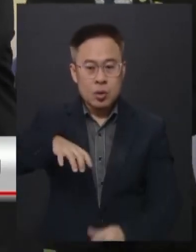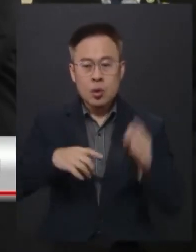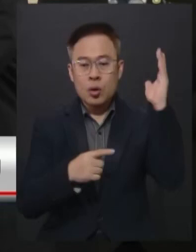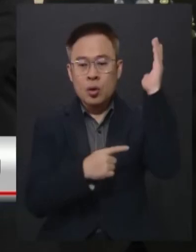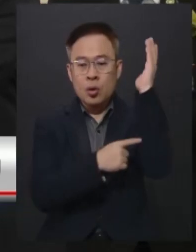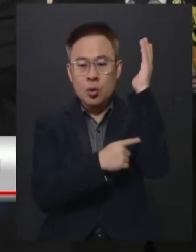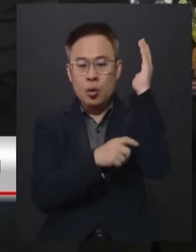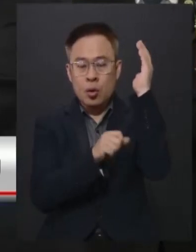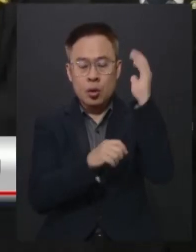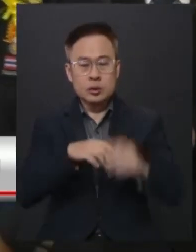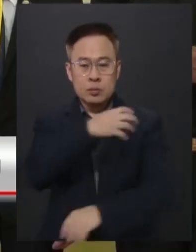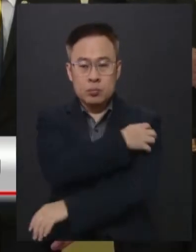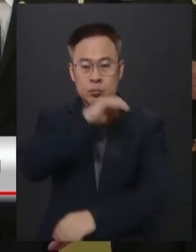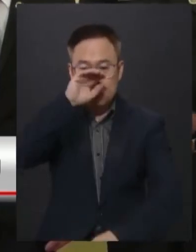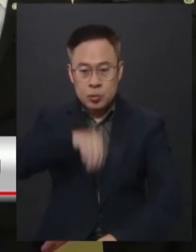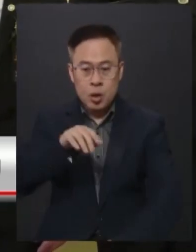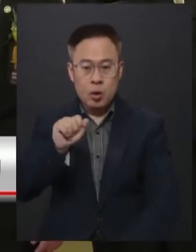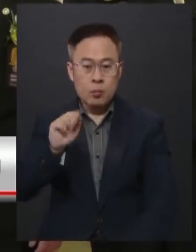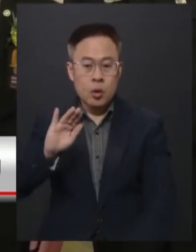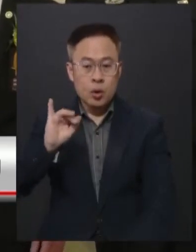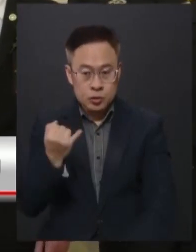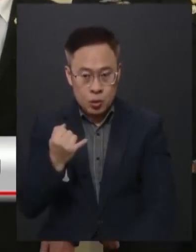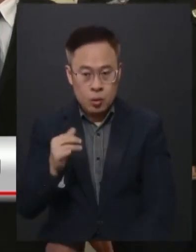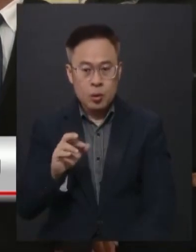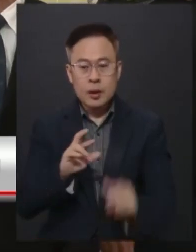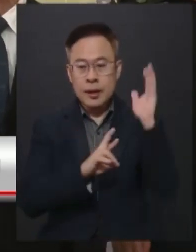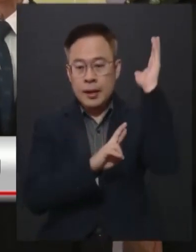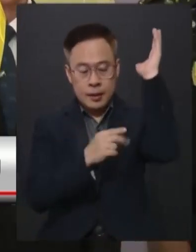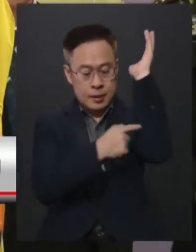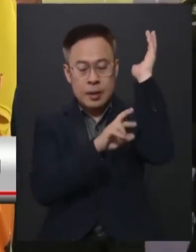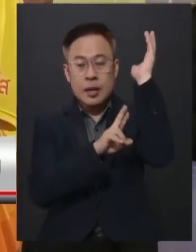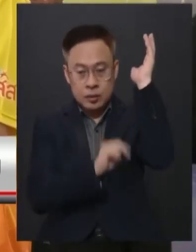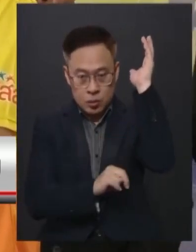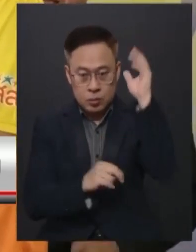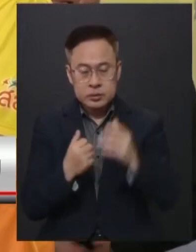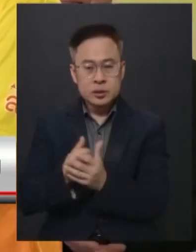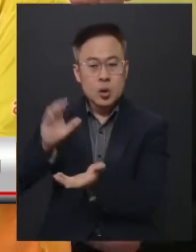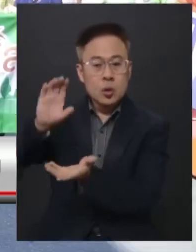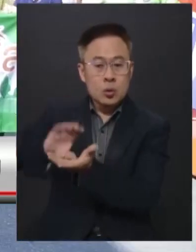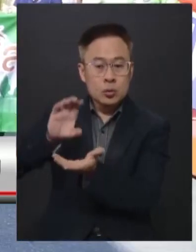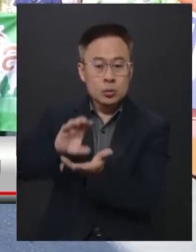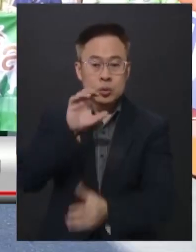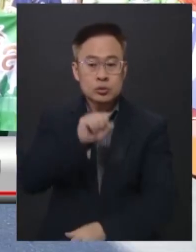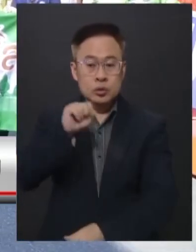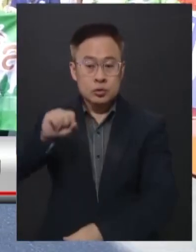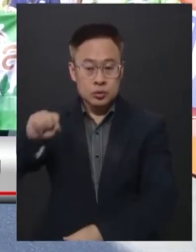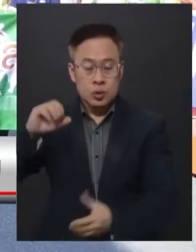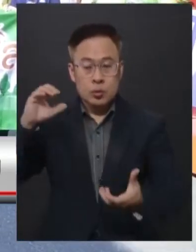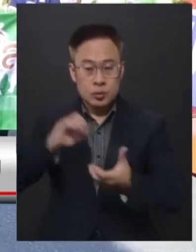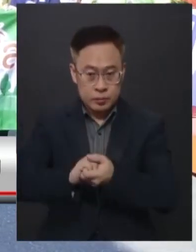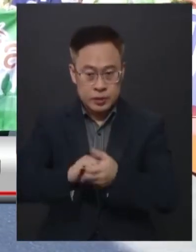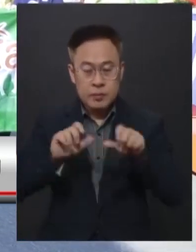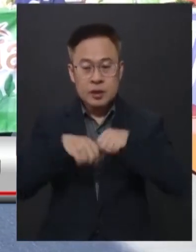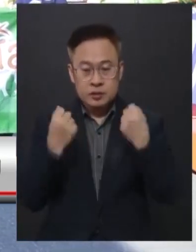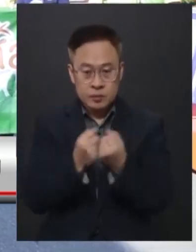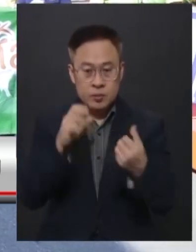หวัดระนองซึ่งก็เป็นความร่วมมือกันนะคะระหว่างสำนักงานกองทุนสนับสนุนการสร้างเสริมสุขภาพกับสมาคมกีฬาจักรย